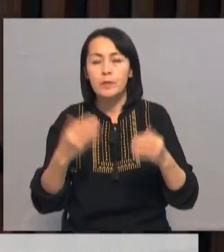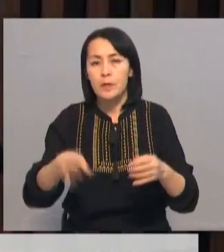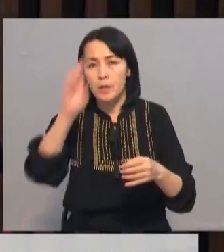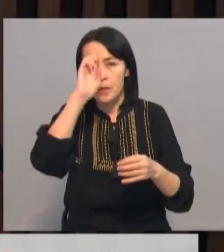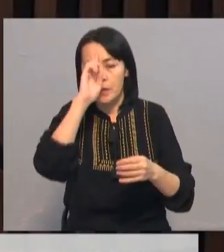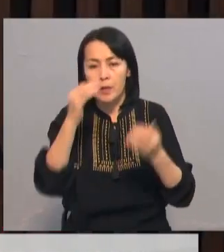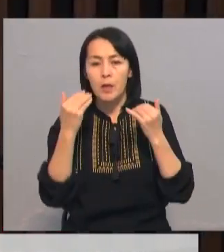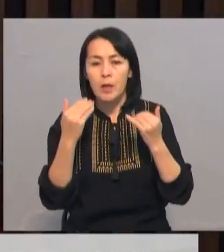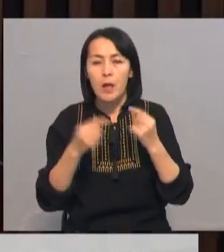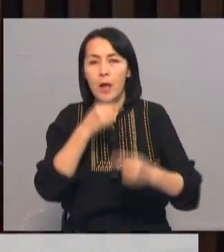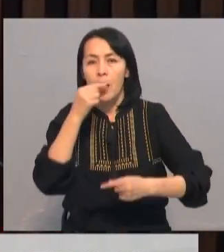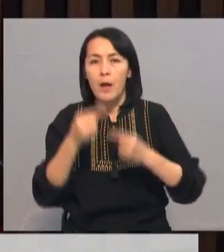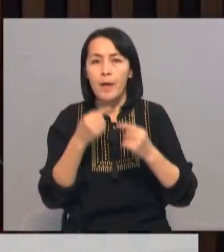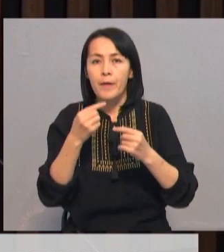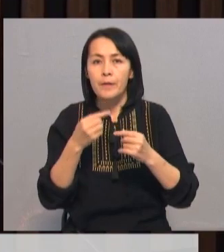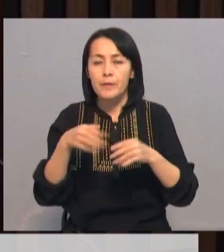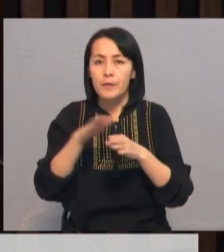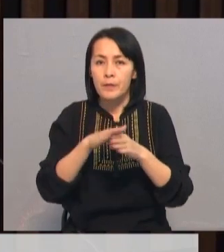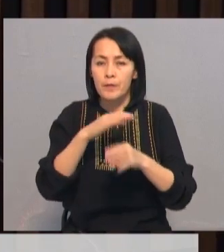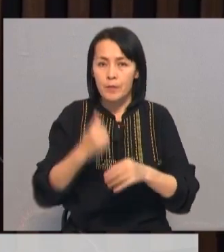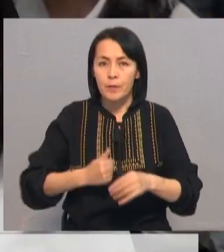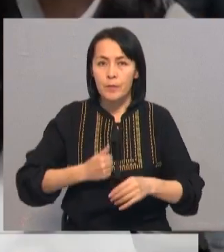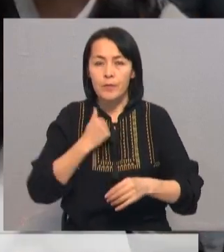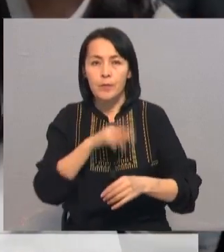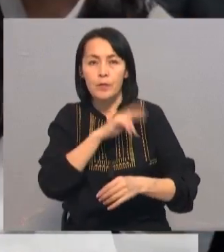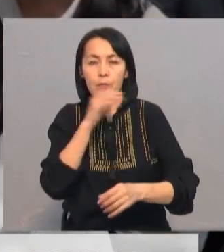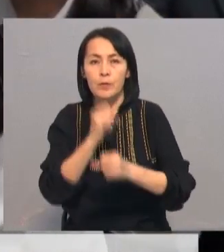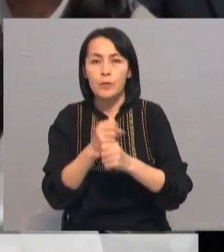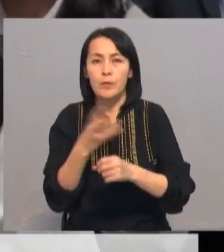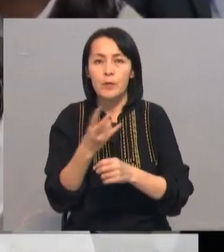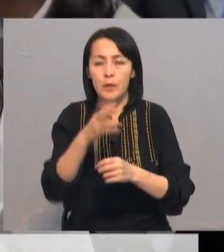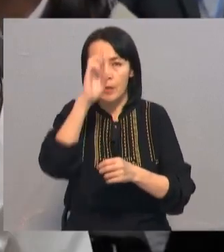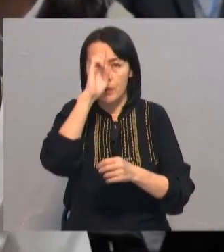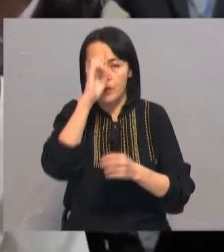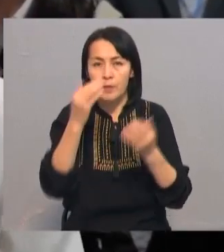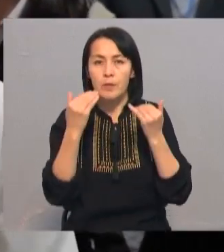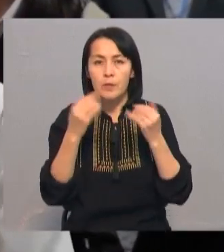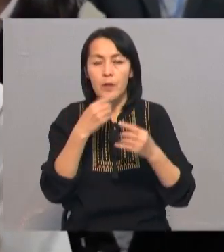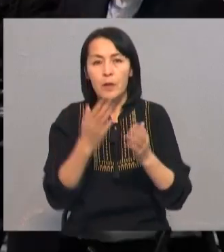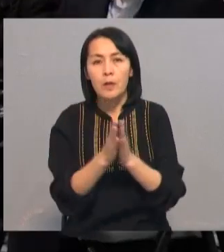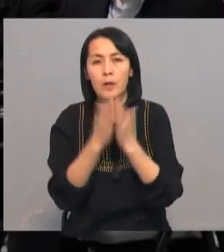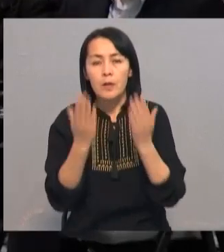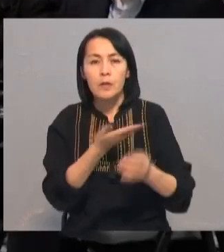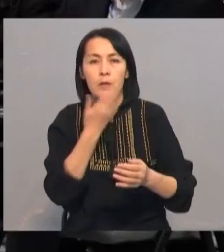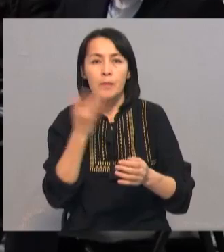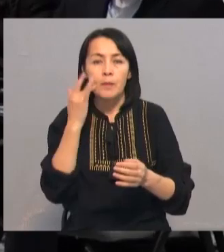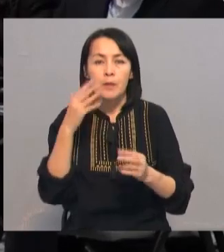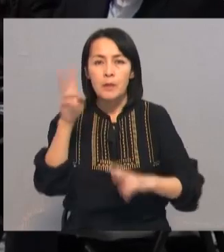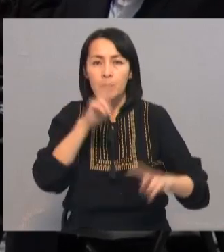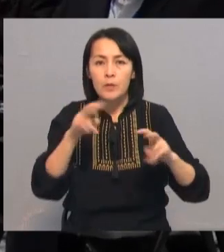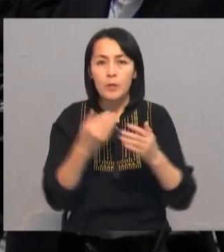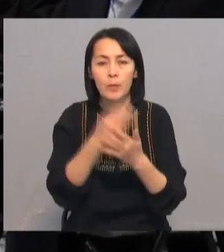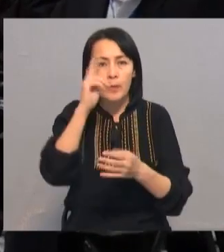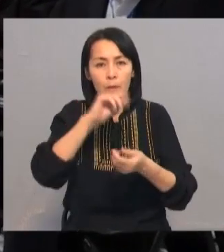страны, и посоветовал: в юности нужно усердно и добросовестно трудиться на благо страны, читать книги, постоянно искать и учиться